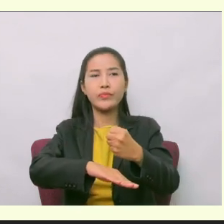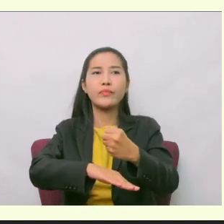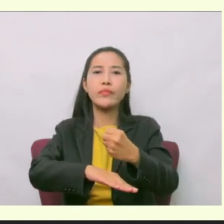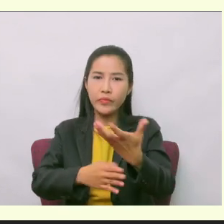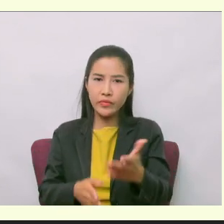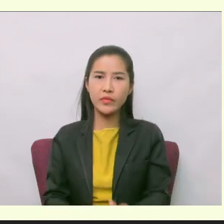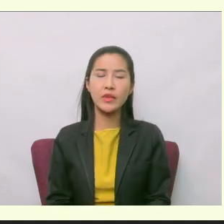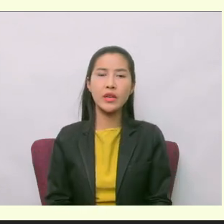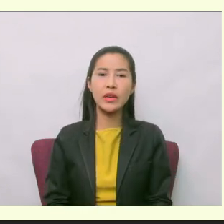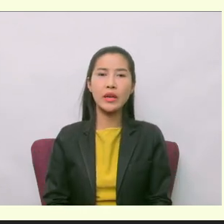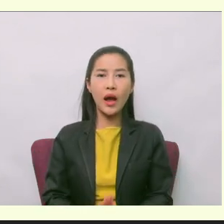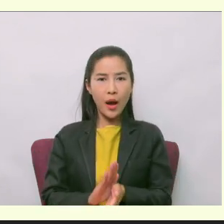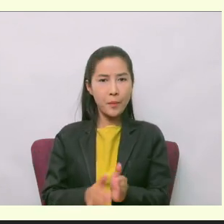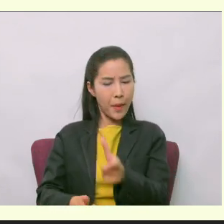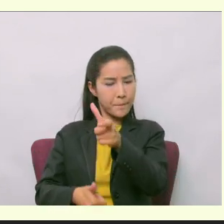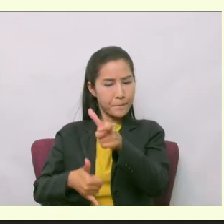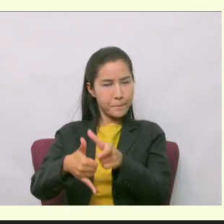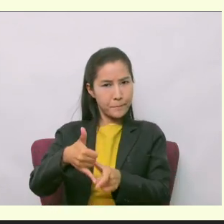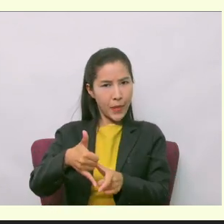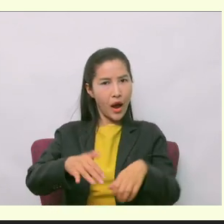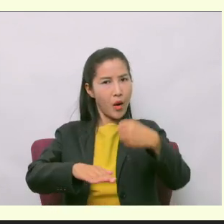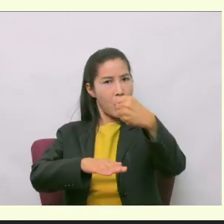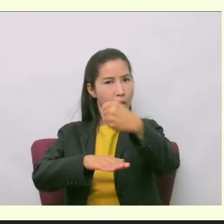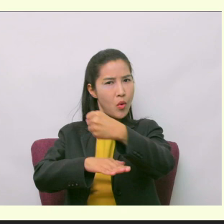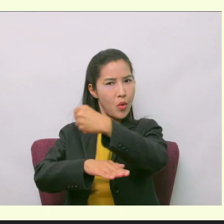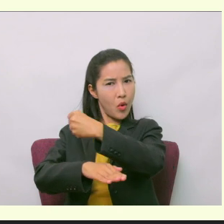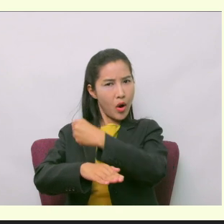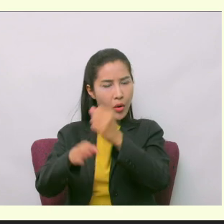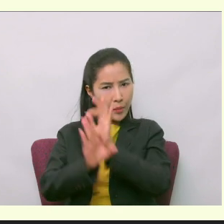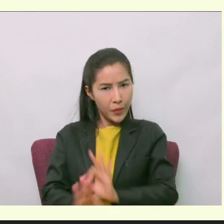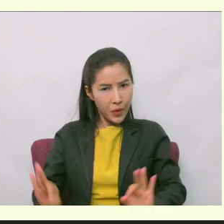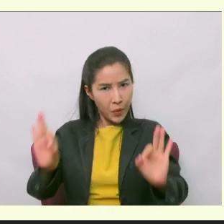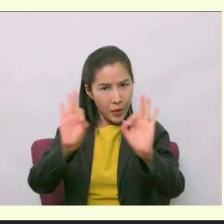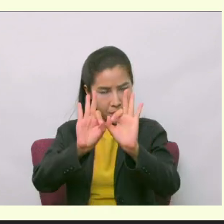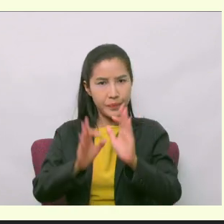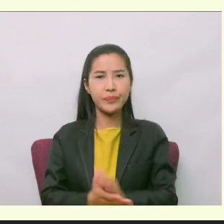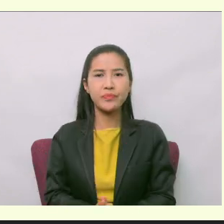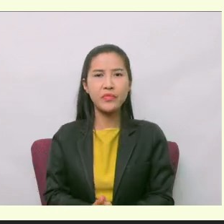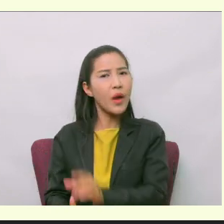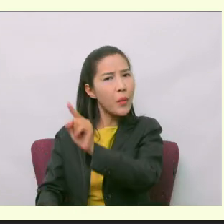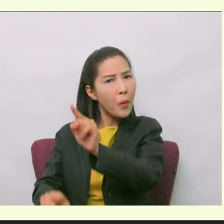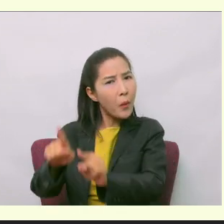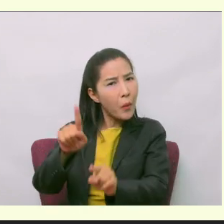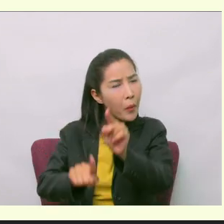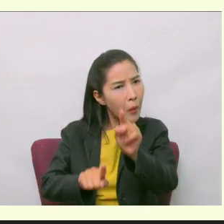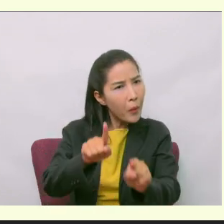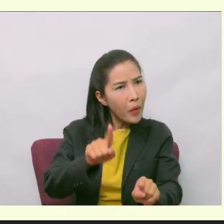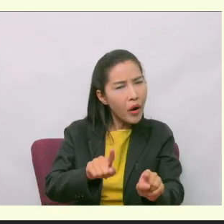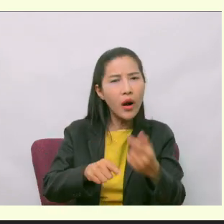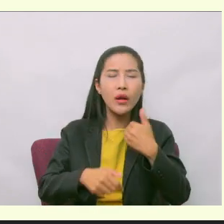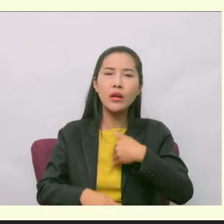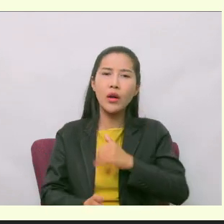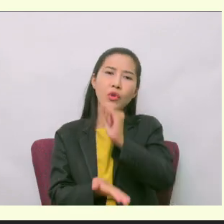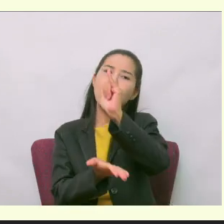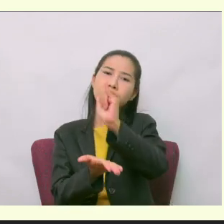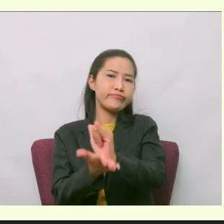ปรับท่าทางของผู้ที่เราจะประคบให้เขาก็มีความจำเป็นนะคะอย่างกรณีบางท่านอาจจะไม่สามารถที่จะนอนหงายได้นะค